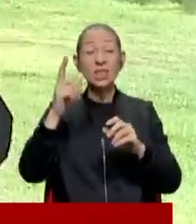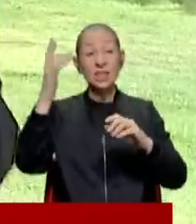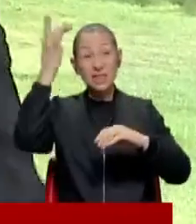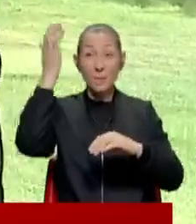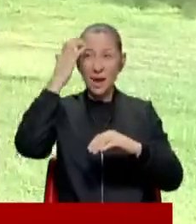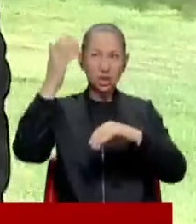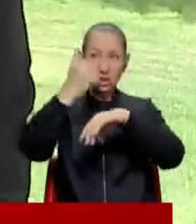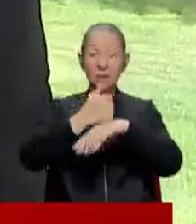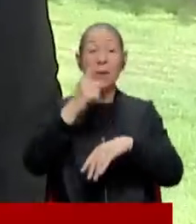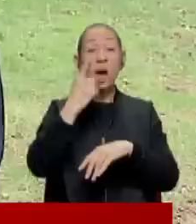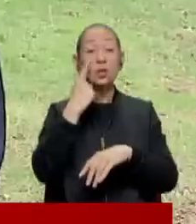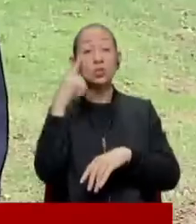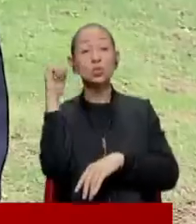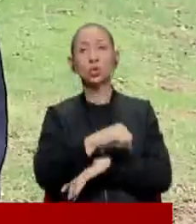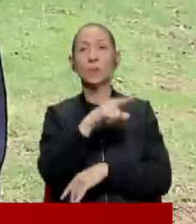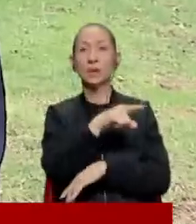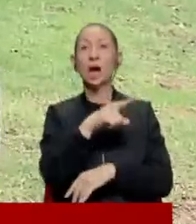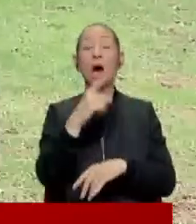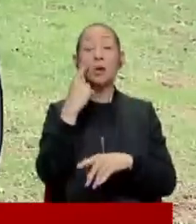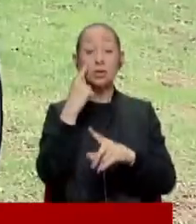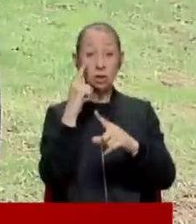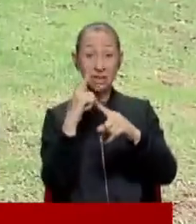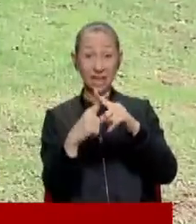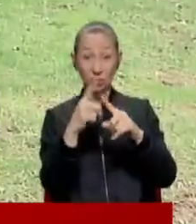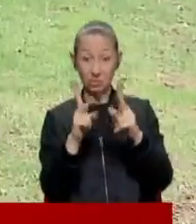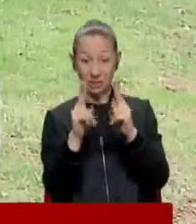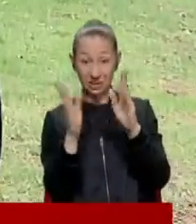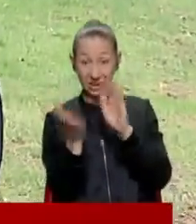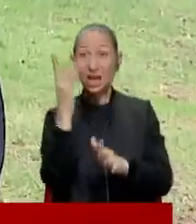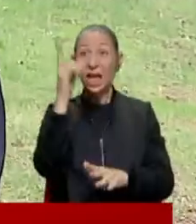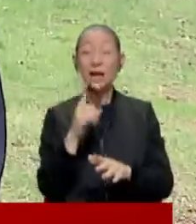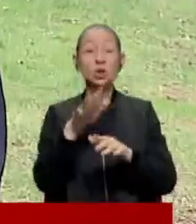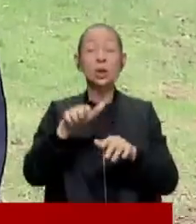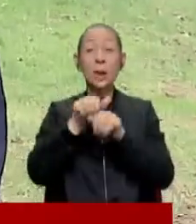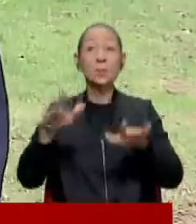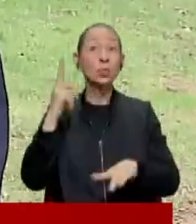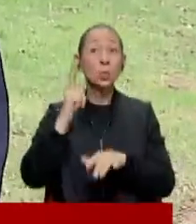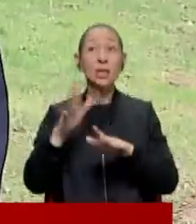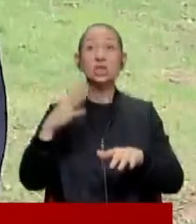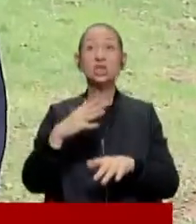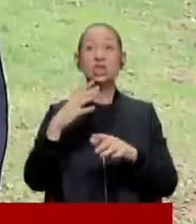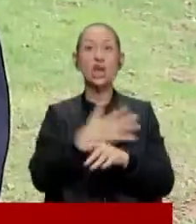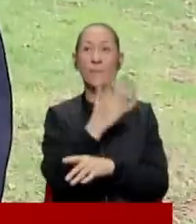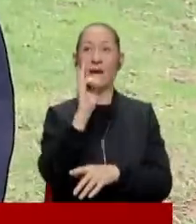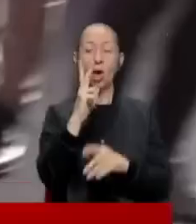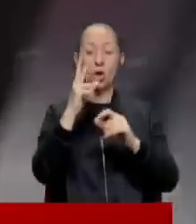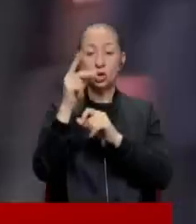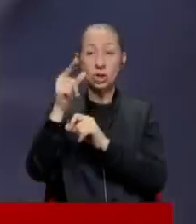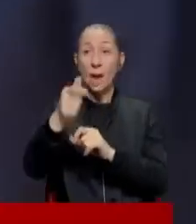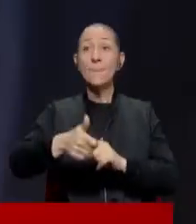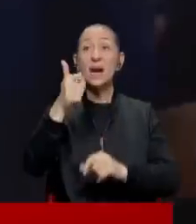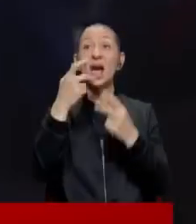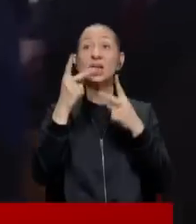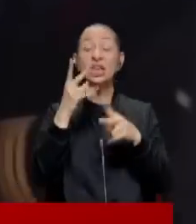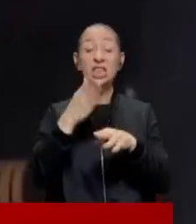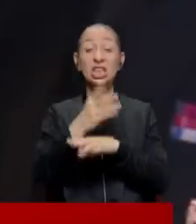düşmanı bir yapılandırmadır Atatürk'e sansür uygulanan videoyu ilk olarak sosyal medyadan duyuran CHP'li Özgür Özel Bakanlığın